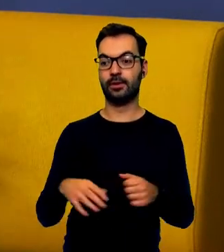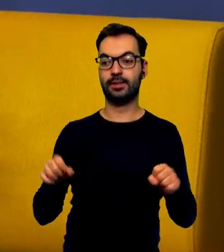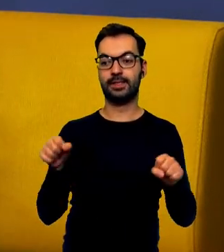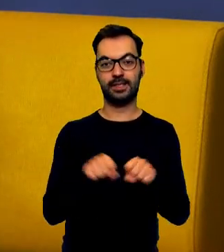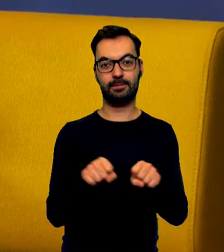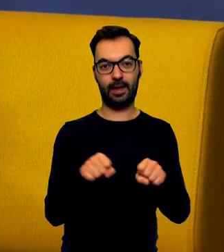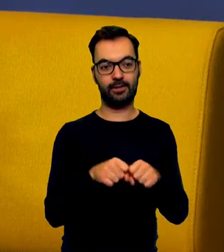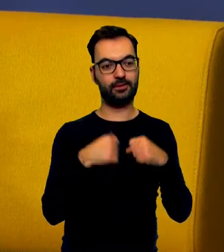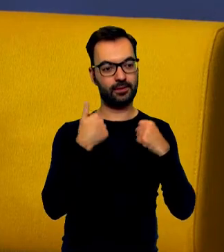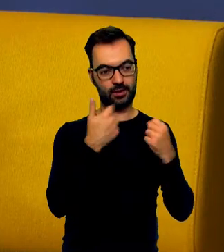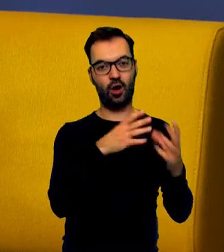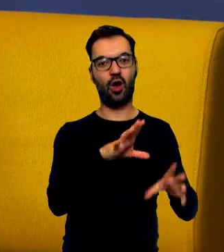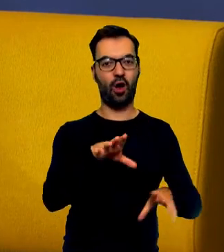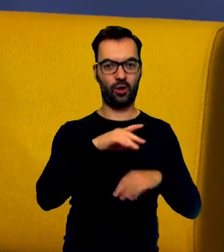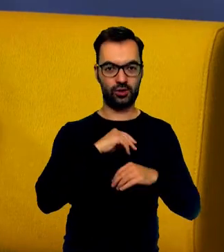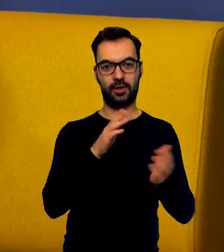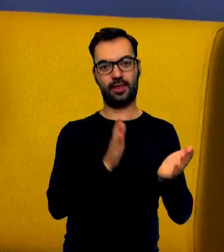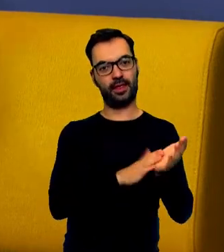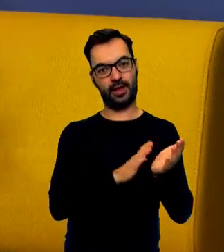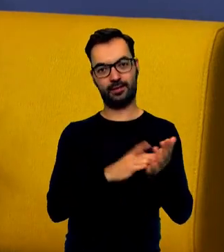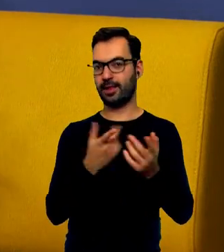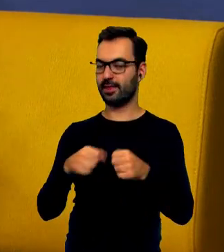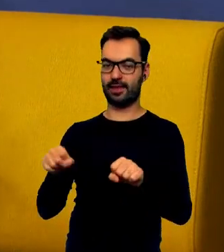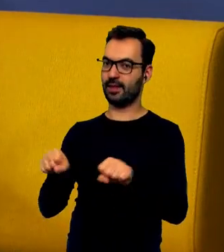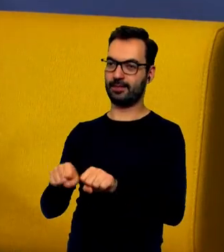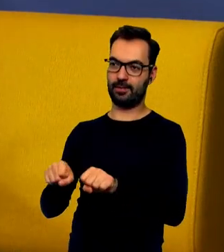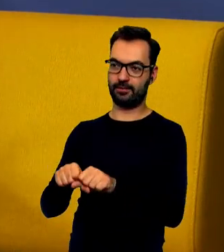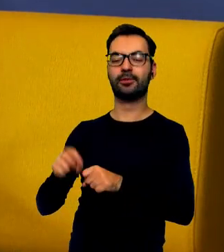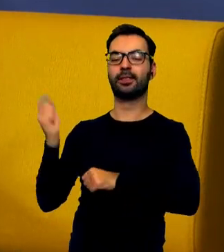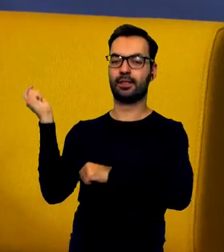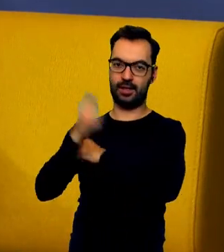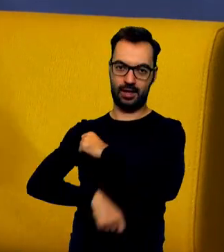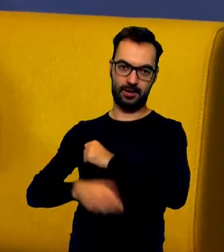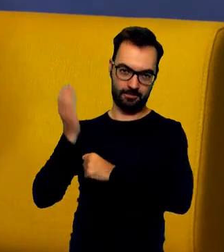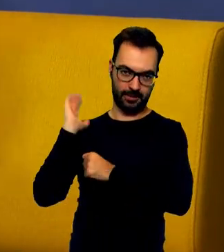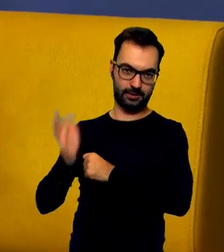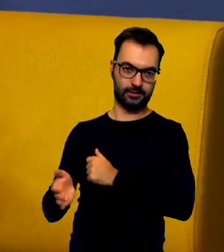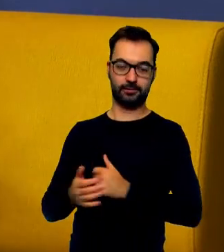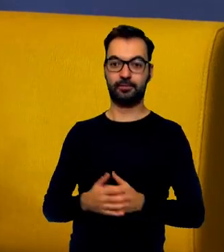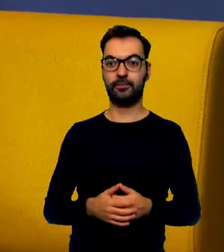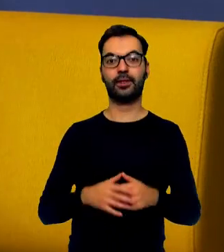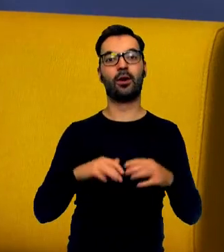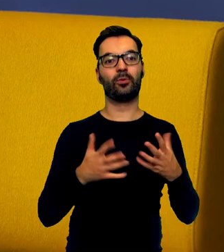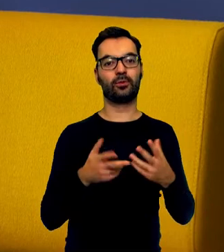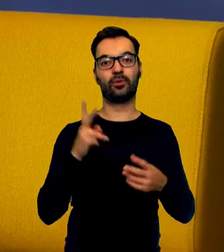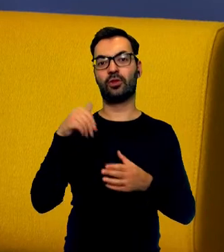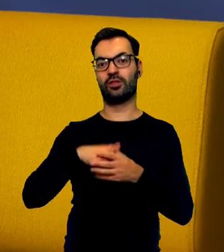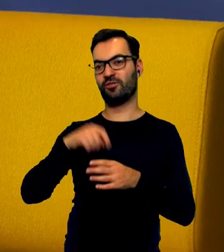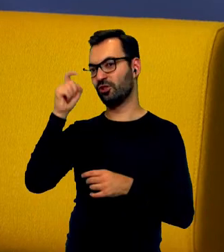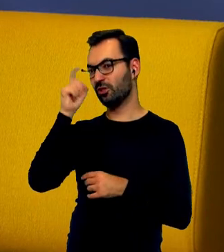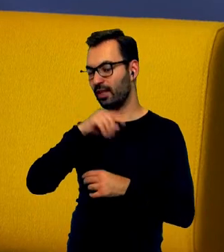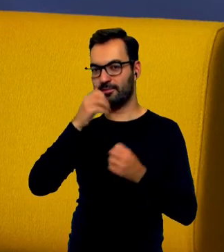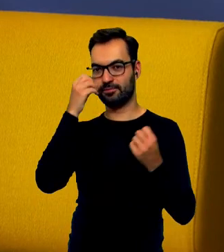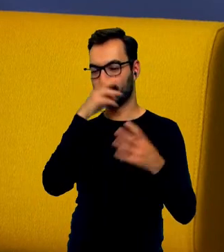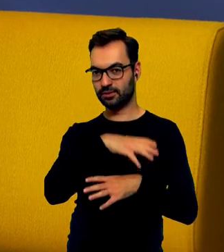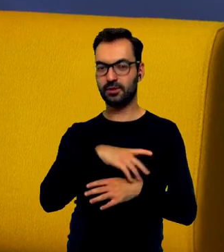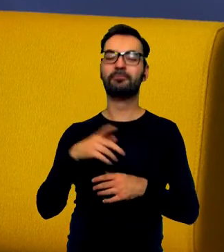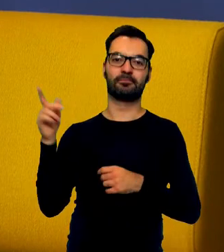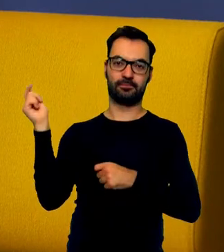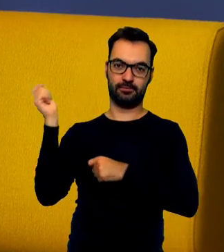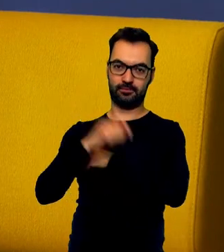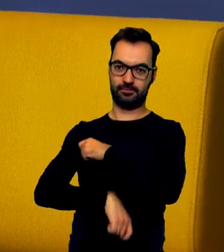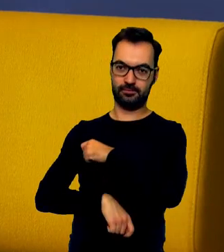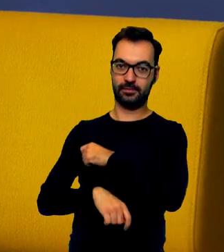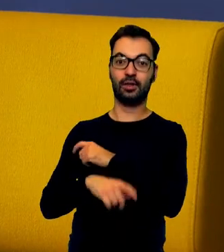sprawiedliwi zostaną nagrodzeni, a niesprawiedliwi zostaną ukarani. Ci, którzy robili źle, zostaną